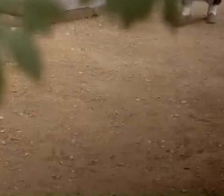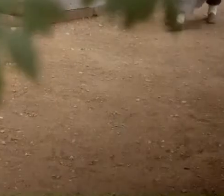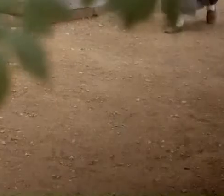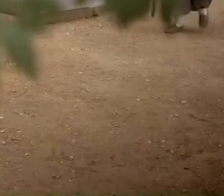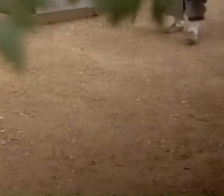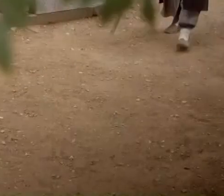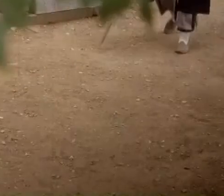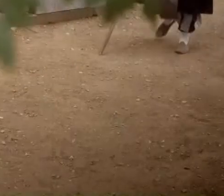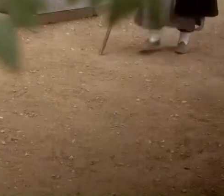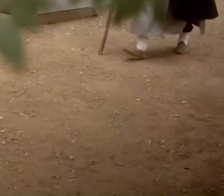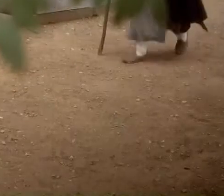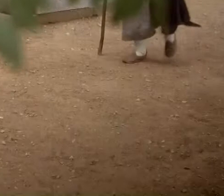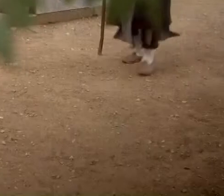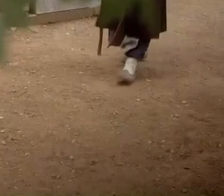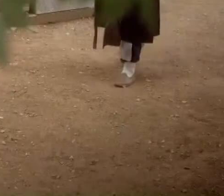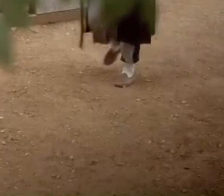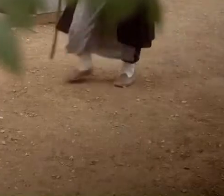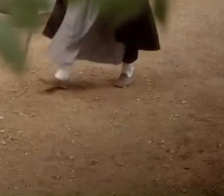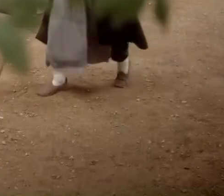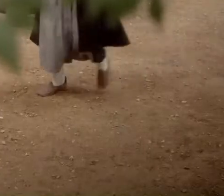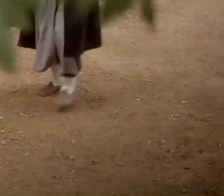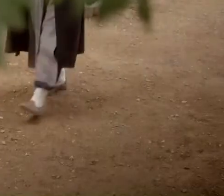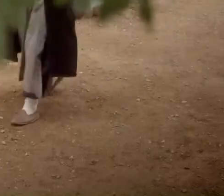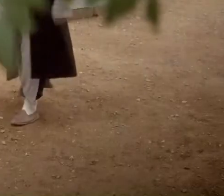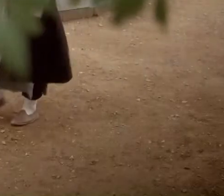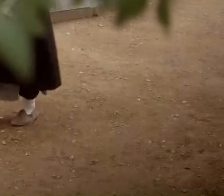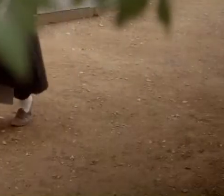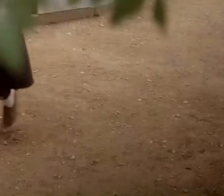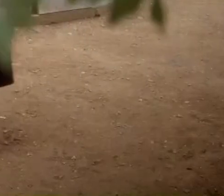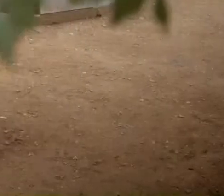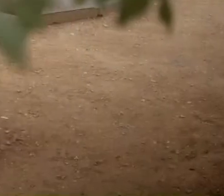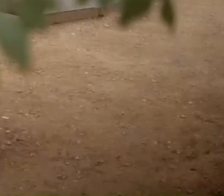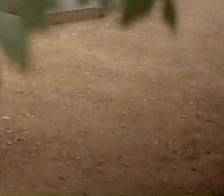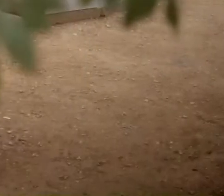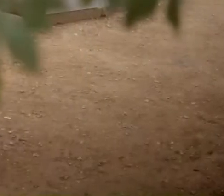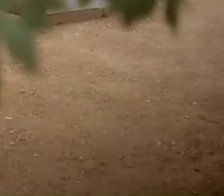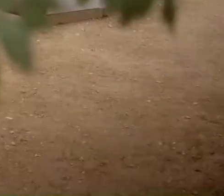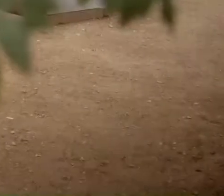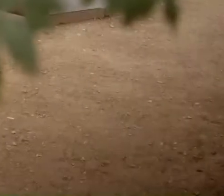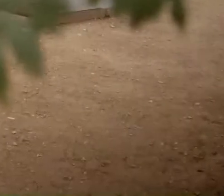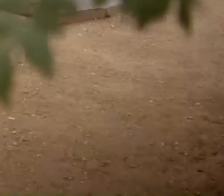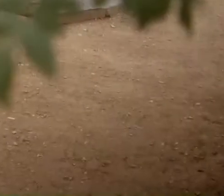açık. Şeyh yanından geçerken ona bakarak birkaç adım daha ilerleyip durdu.